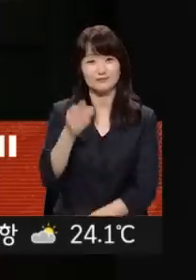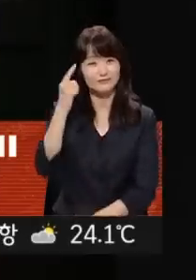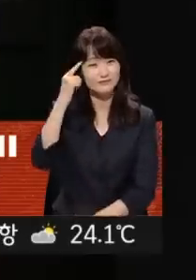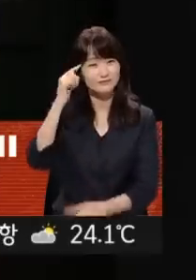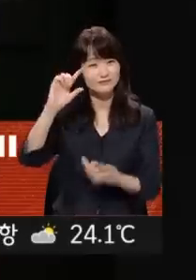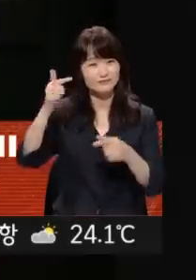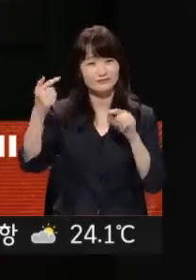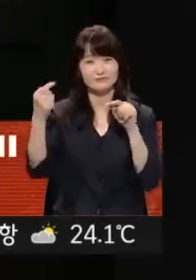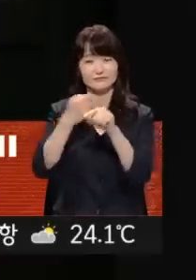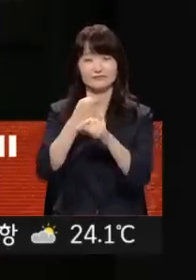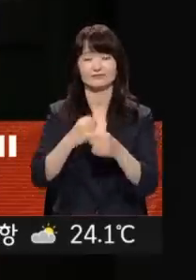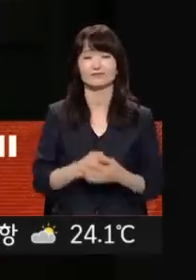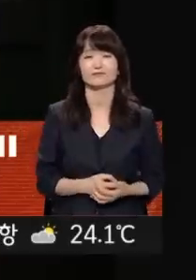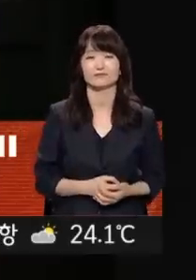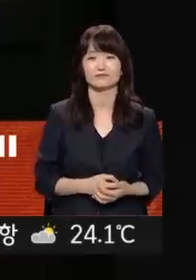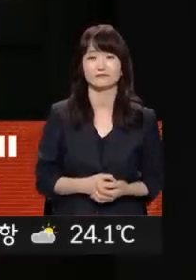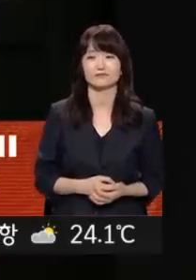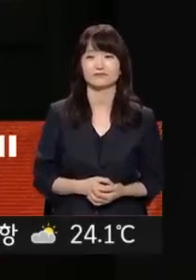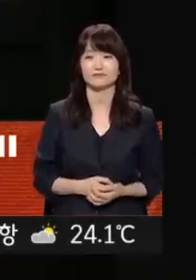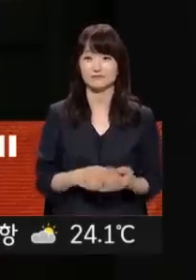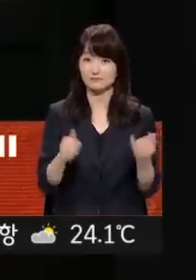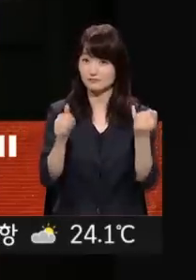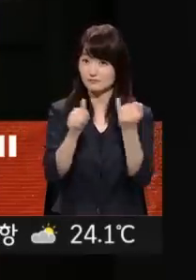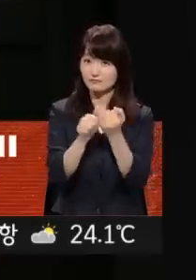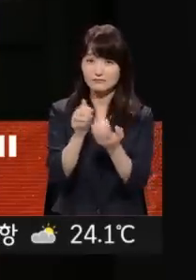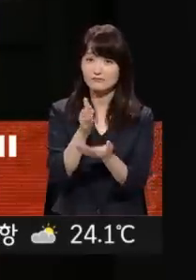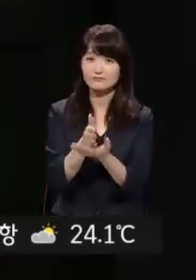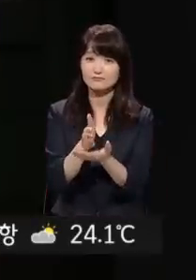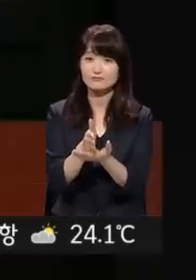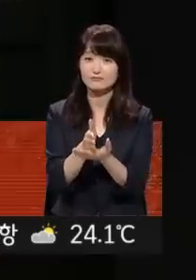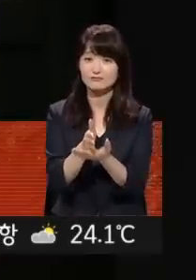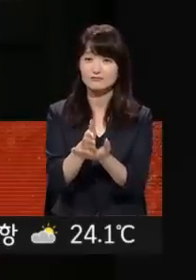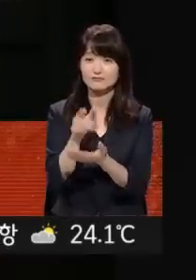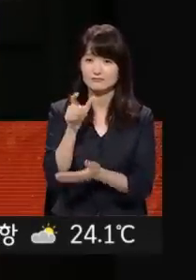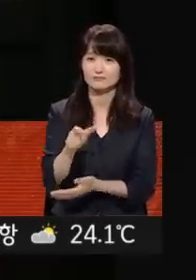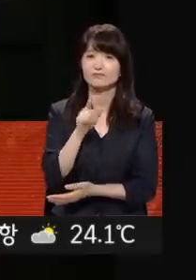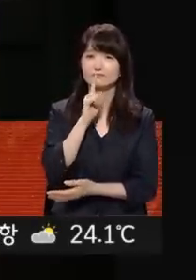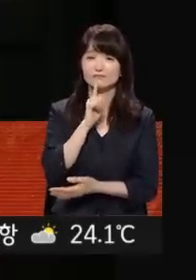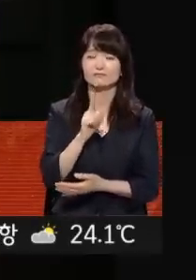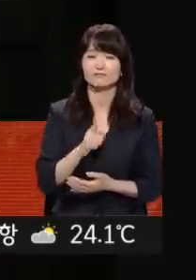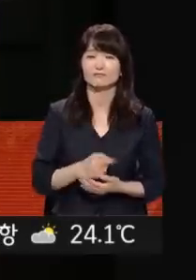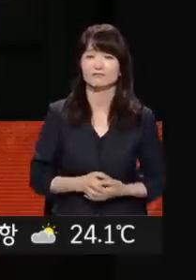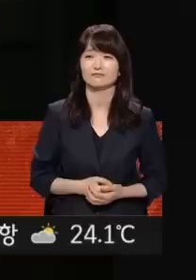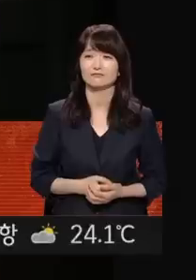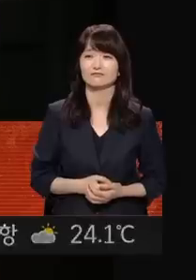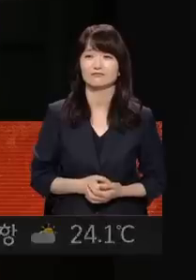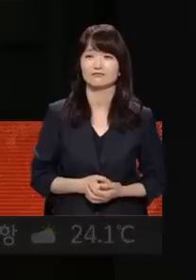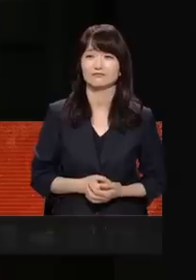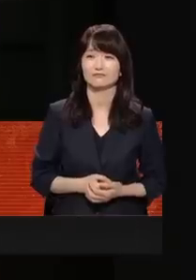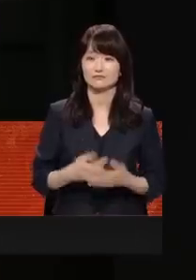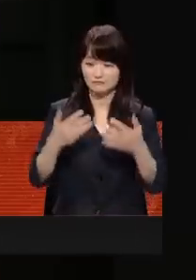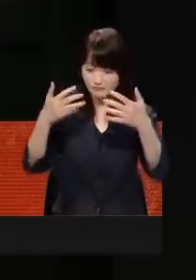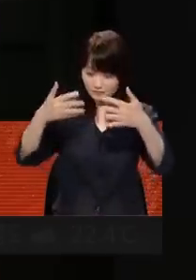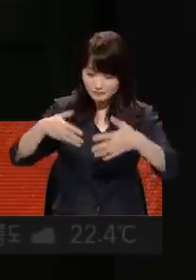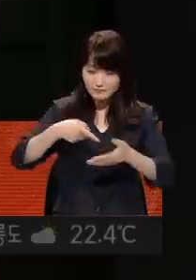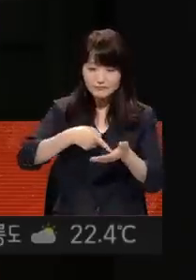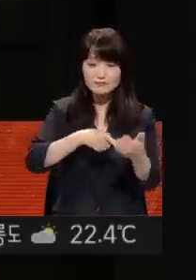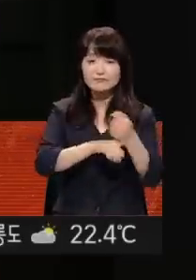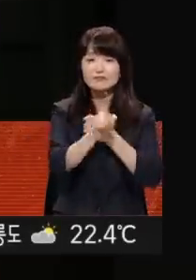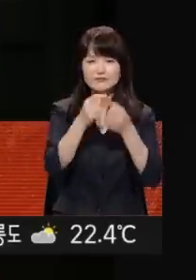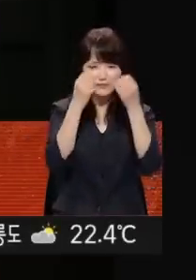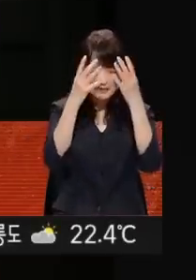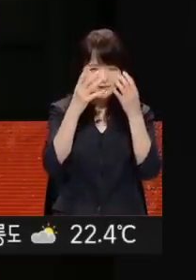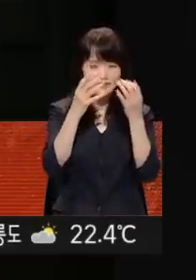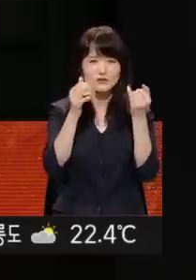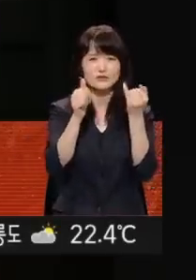굉장히 갈리고 있습니다 황인진님은 그럼 결혼을 하지 말아야죠 이렇게 강하게 말씀을 하셨고요 경아님 조건을 왜 달아 신혼인데